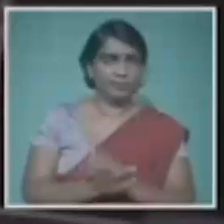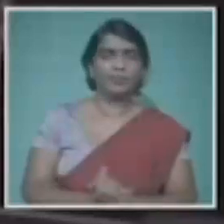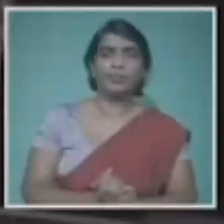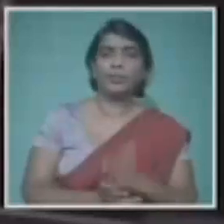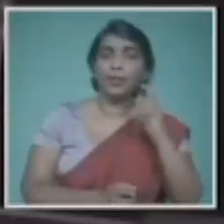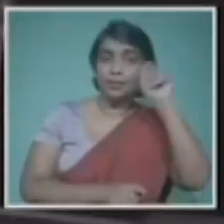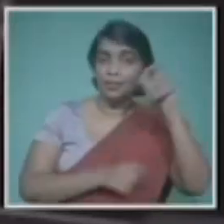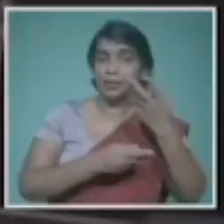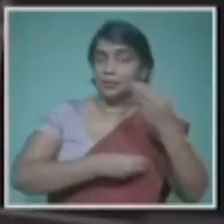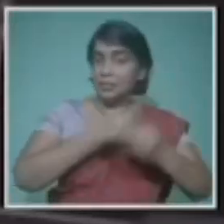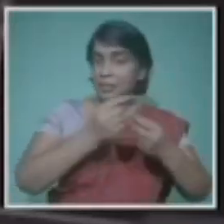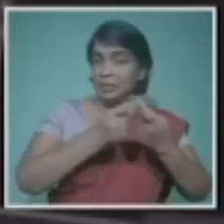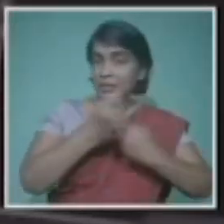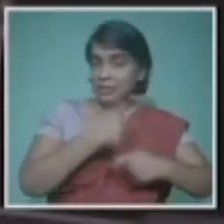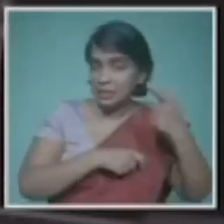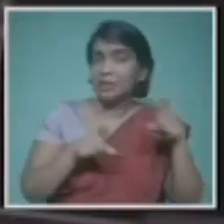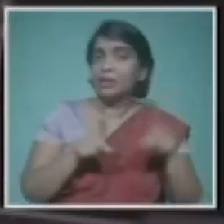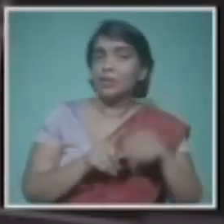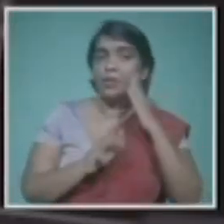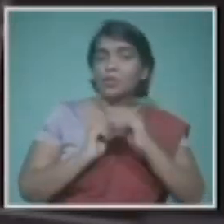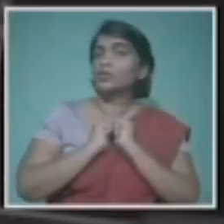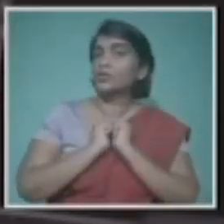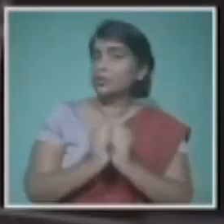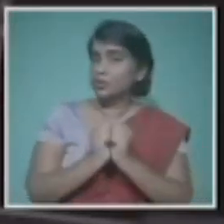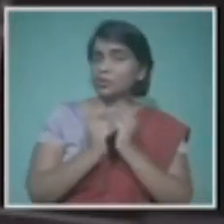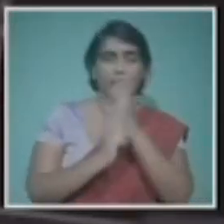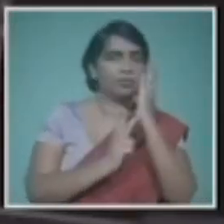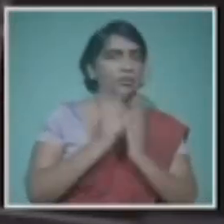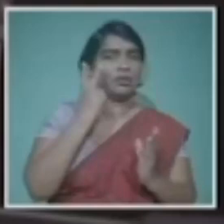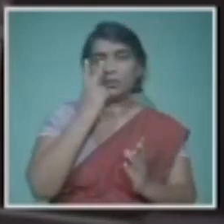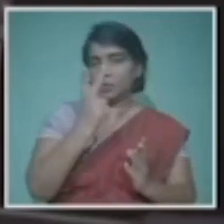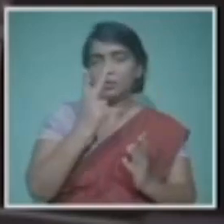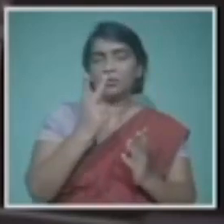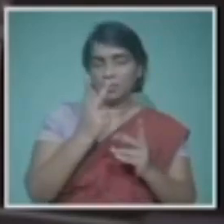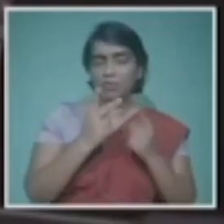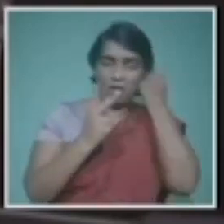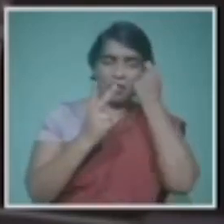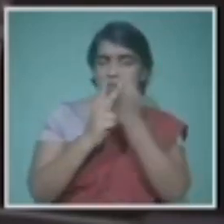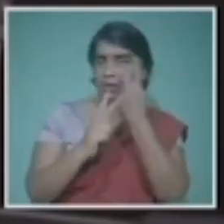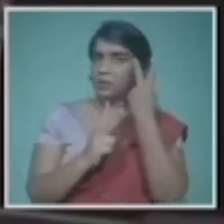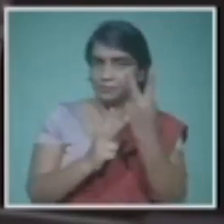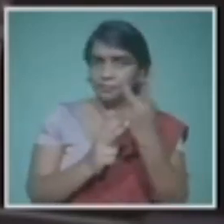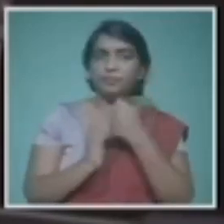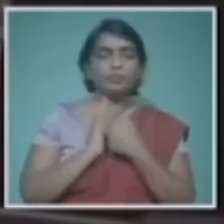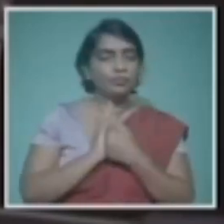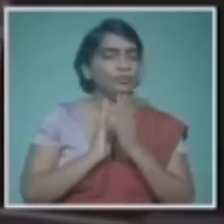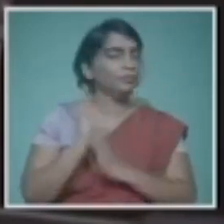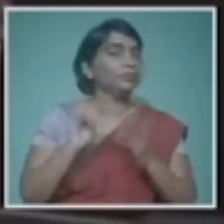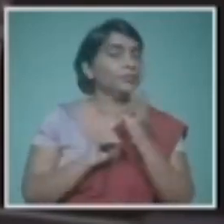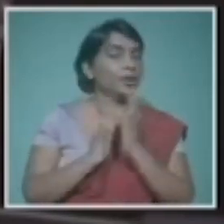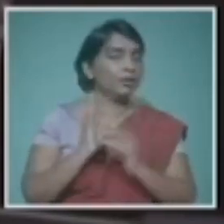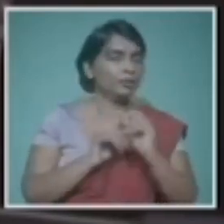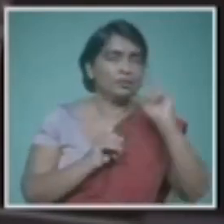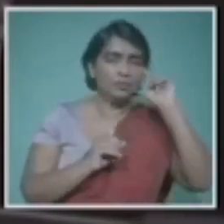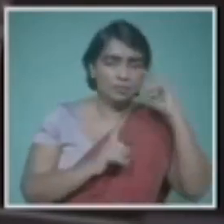මිනිස් ජාවාරම සහ විදේශ රැකියා කියන කාරණා දෙක පැහැදිලිව කාරණා දෙකක්. එතනදී ඒ ගරු මන්ත්‍රීතුමන්ලගේ